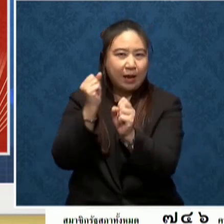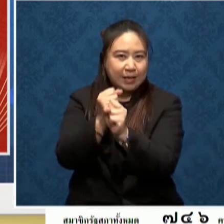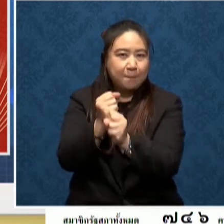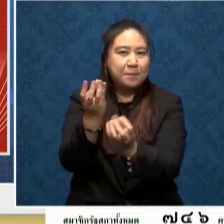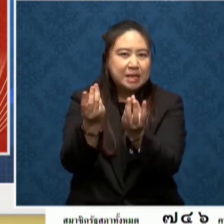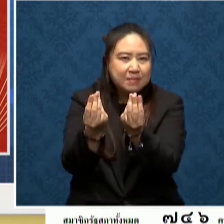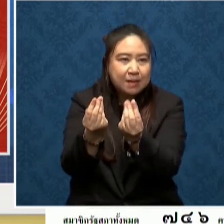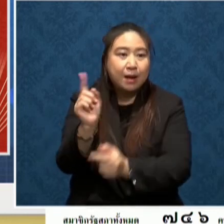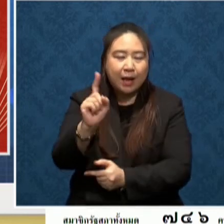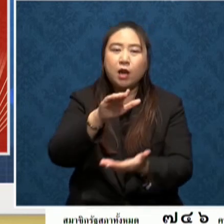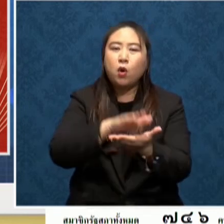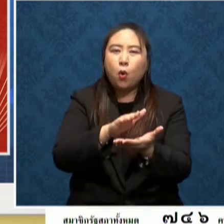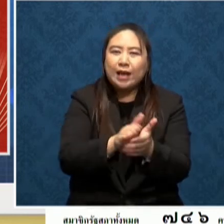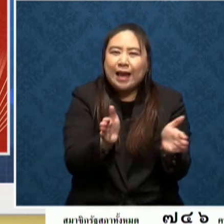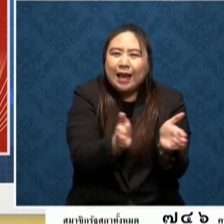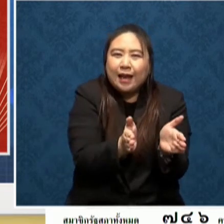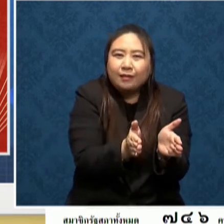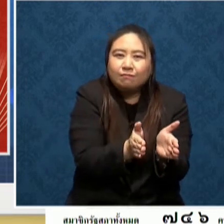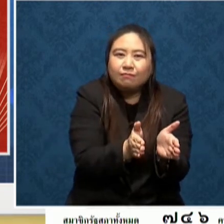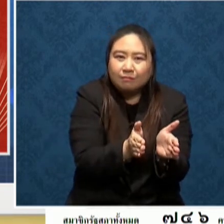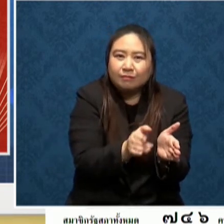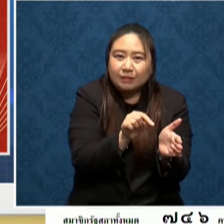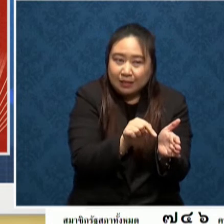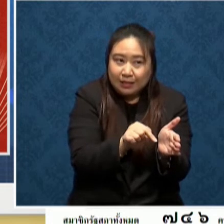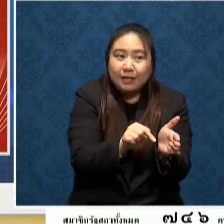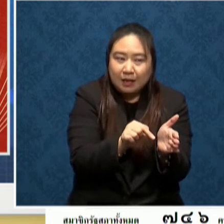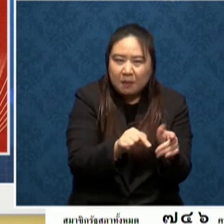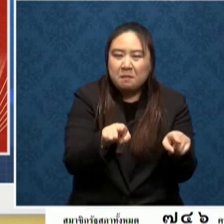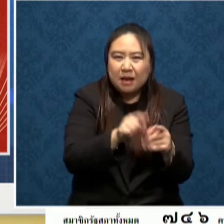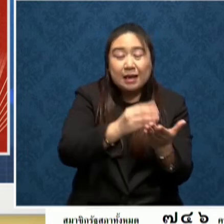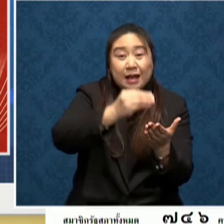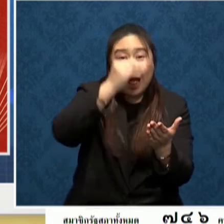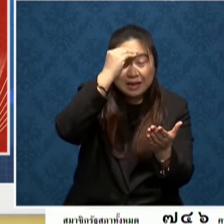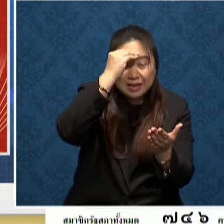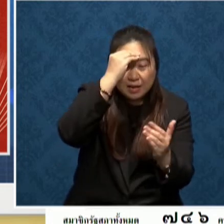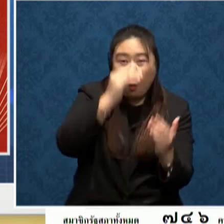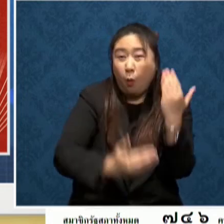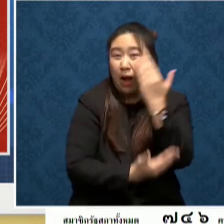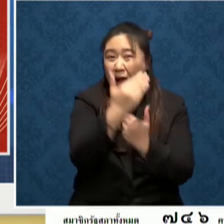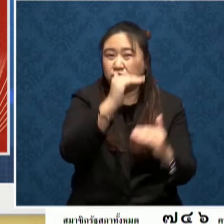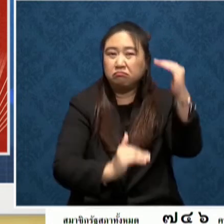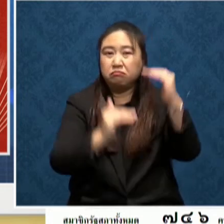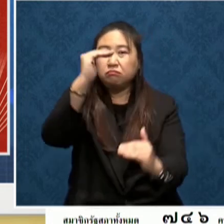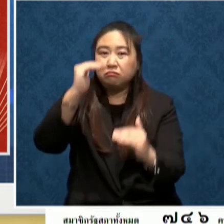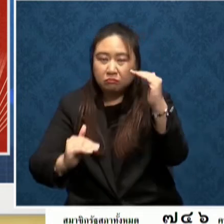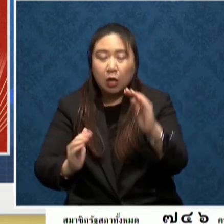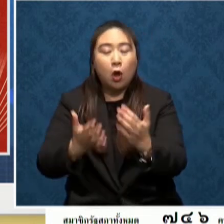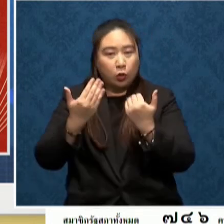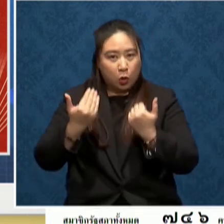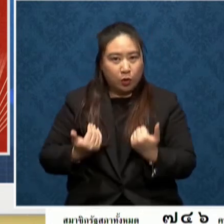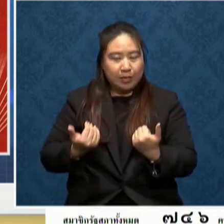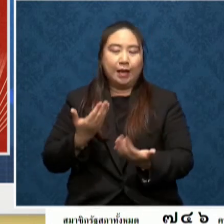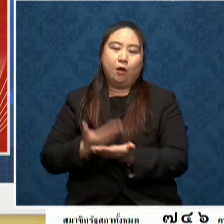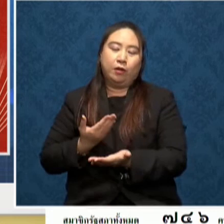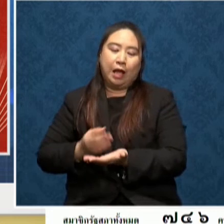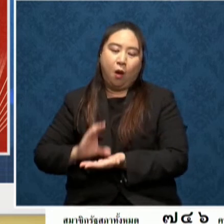เรื่อง โรงเรีนขนาดเล็ค่ะท่านนี่เป็จดเริ่มตของคามเหอมนทักศึษาปัจจุบันเราใช้วิธีให้งบสดัสนุ